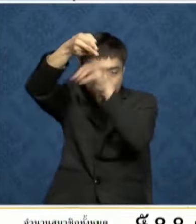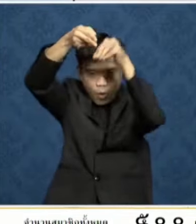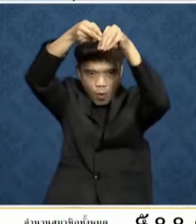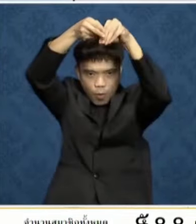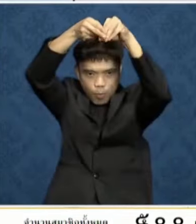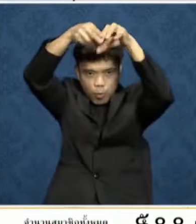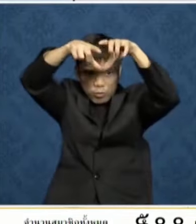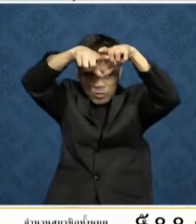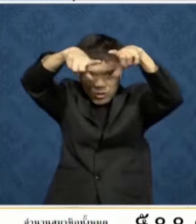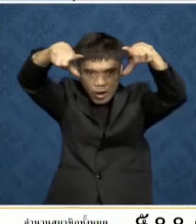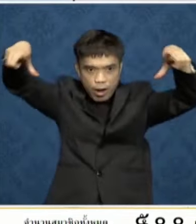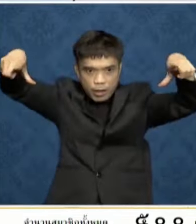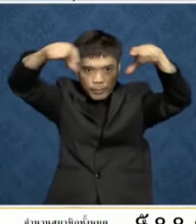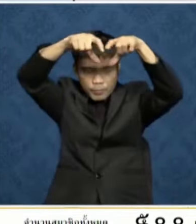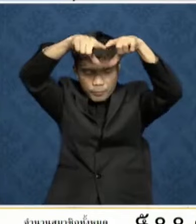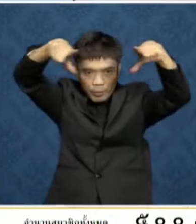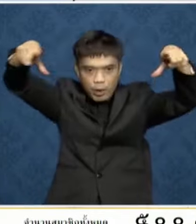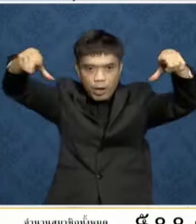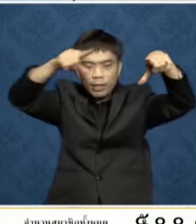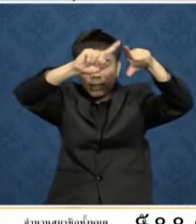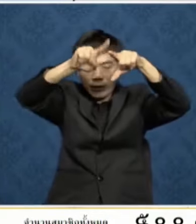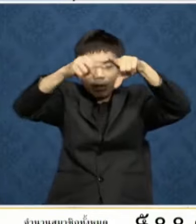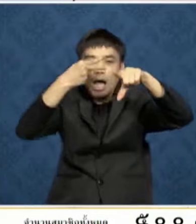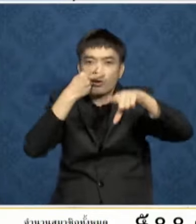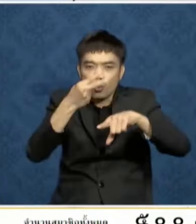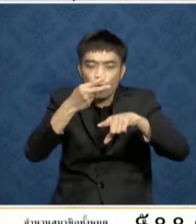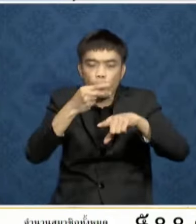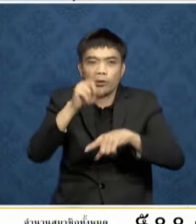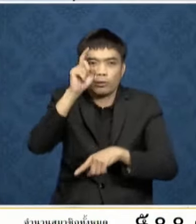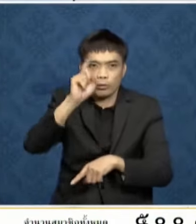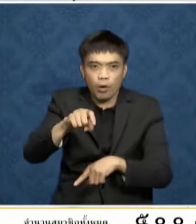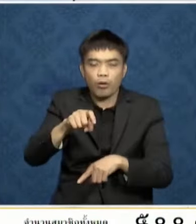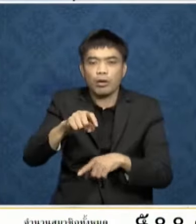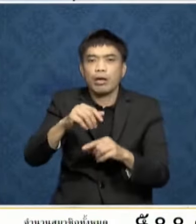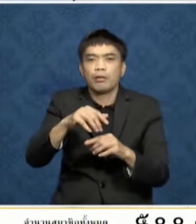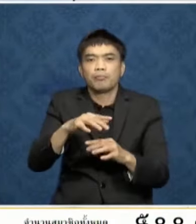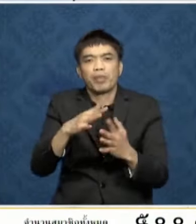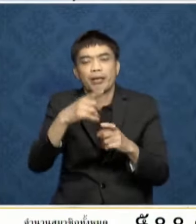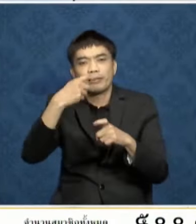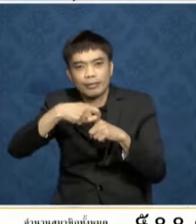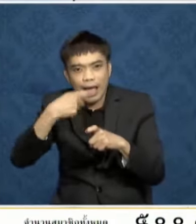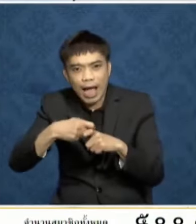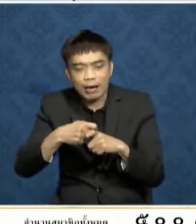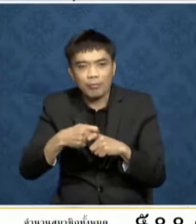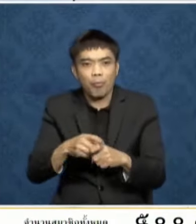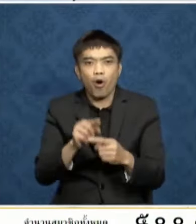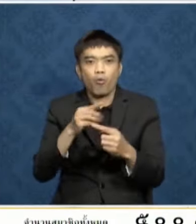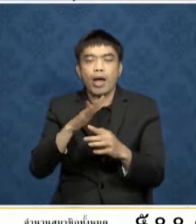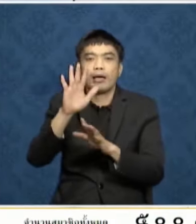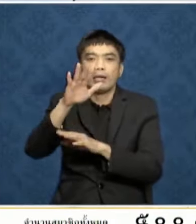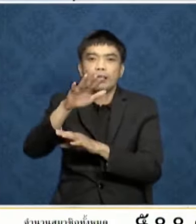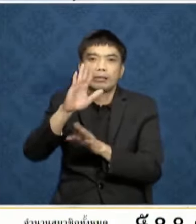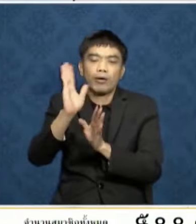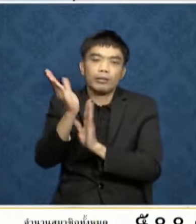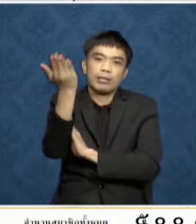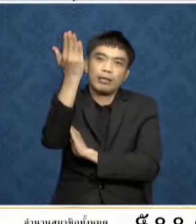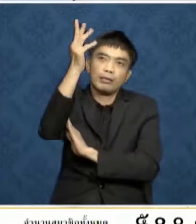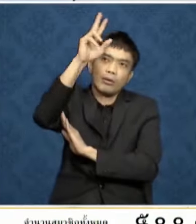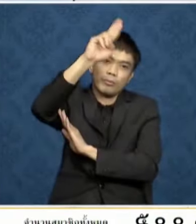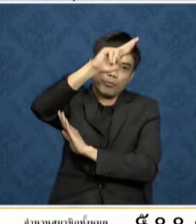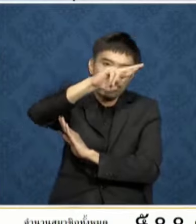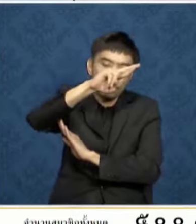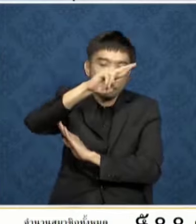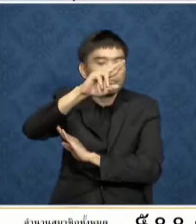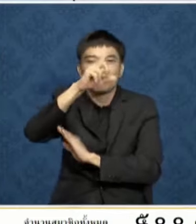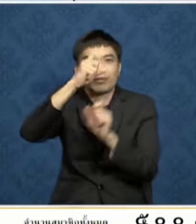ยายสูงขนาใหญ่ในการสองดูเจมจพ้นดินซึ่งมนจะมีข้จำกัสำองมัอีกเพราะไม่สามาถใช้งานตอนกลวัไม้และไม่สามารมอน